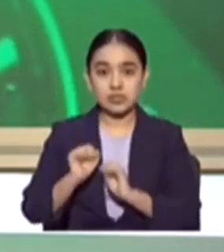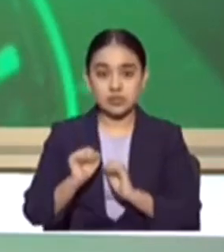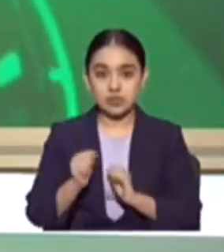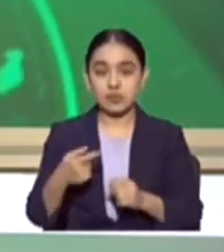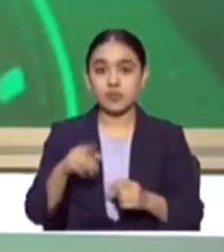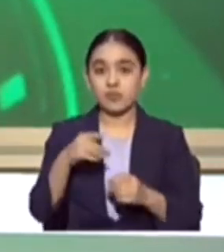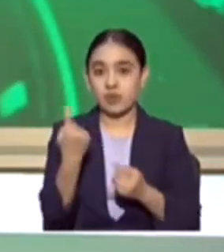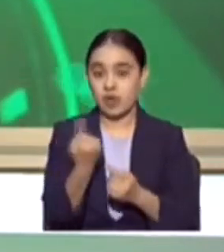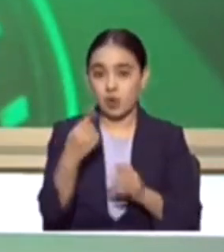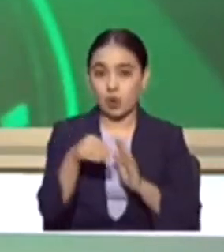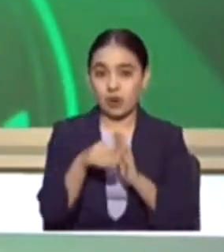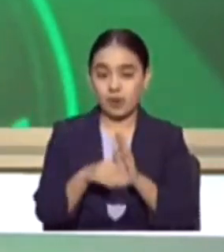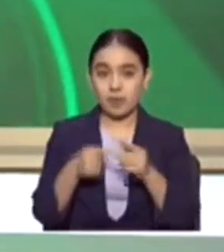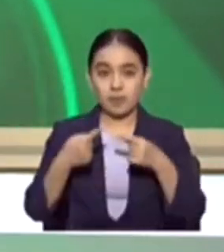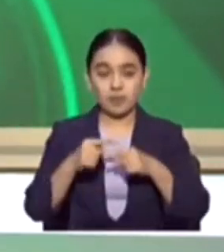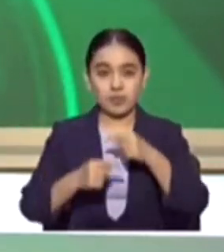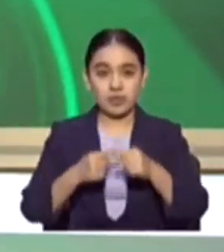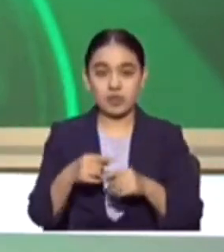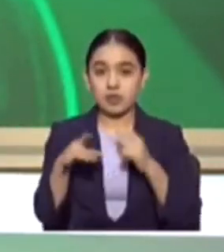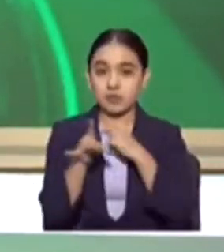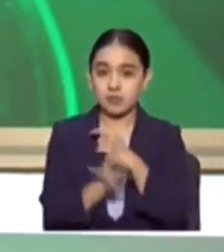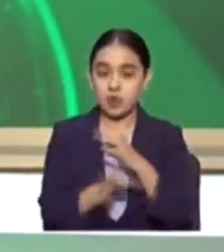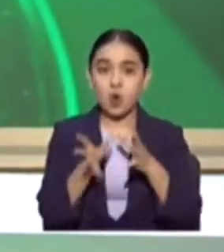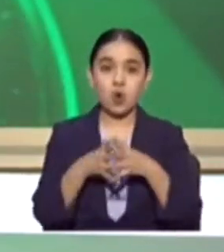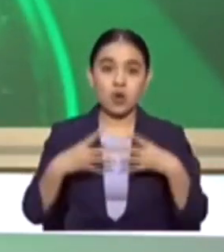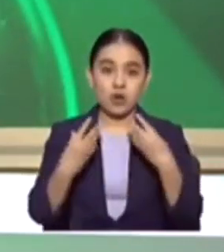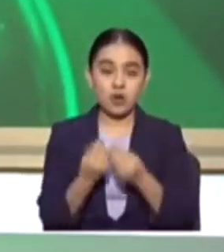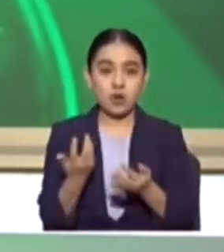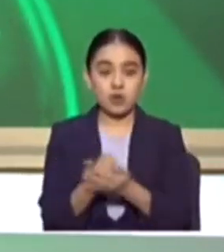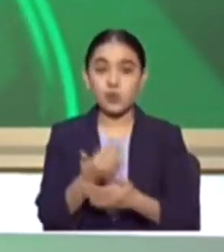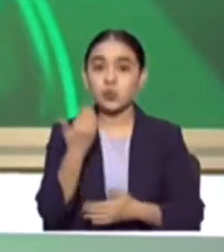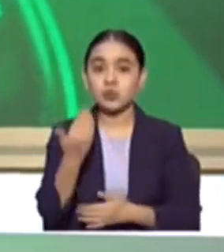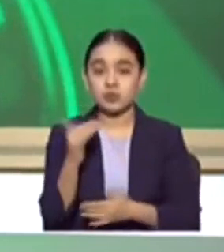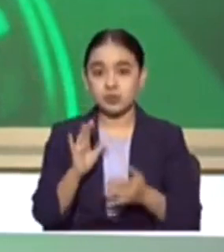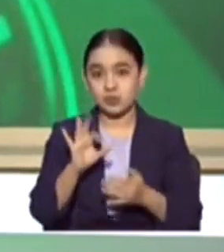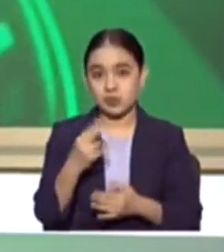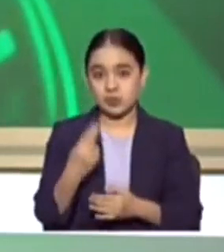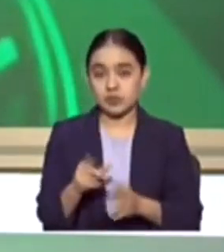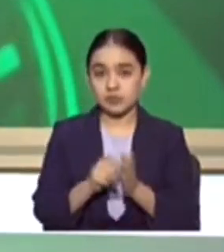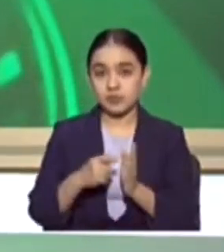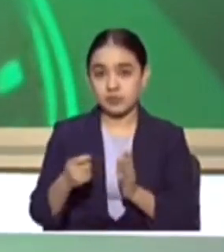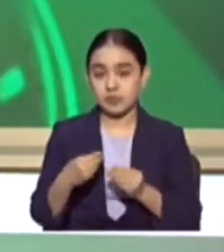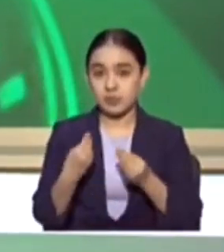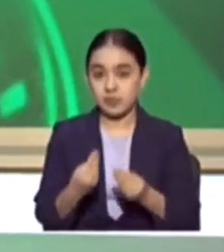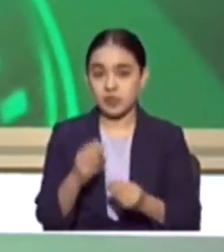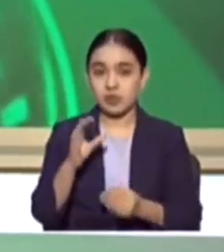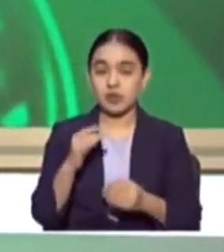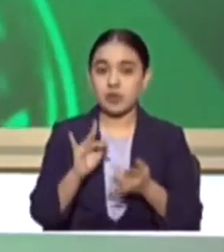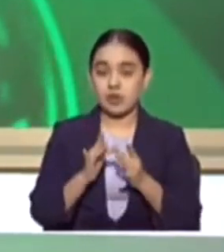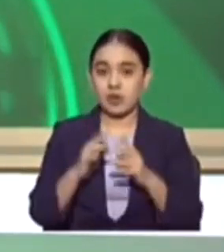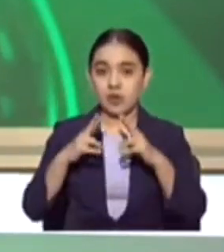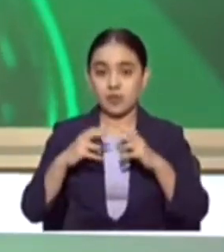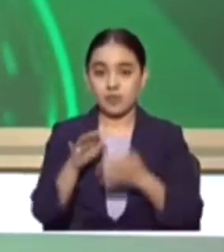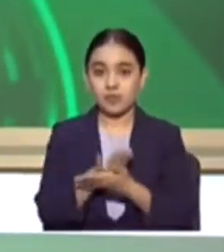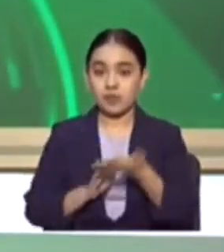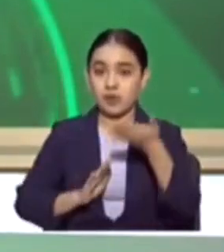yagona reyestri axborot tizimi orqali kam ta'minlangan oilalarni aniqlash va ularga ijtimoiy nafaqalar tayinlash bo'yicha elektron ko'rinishda